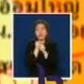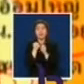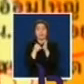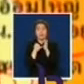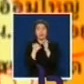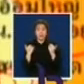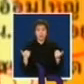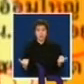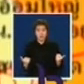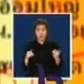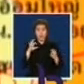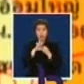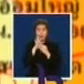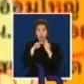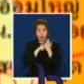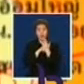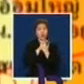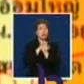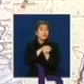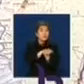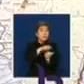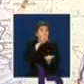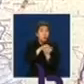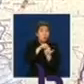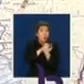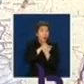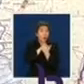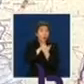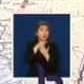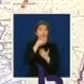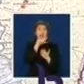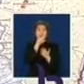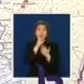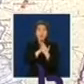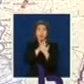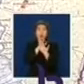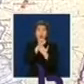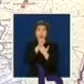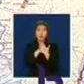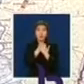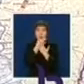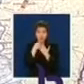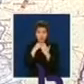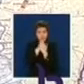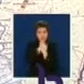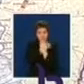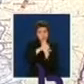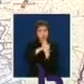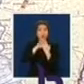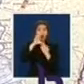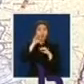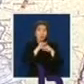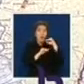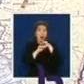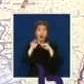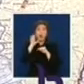ำหรับในส่วนของพื้นที่จังหวัดสมุทรสาครก็ยังมีแก้มลิงสนามชัยมหาชัยอันเนื่องมาจากโครงการ